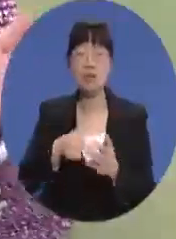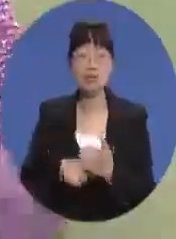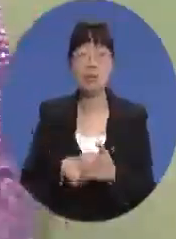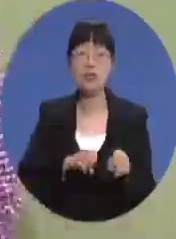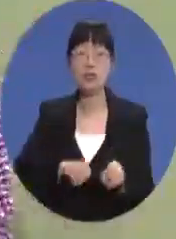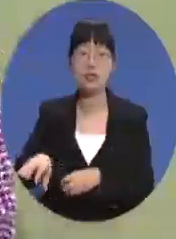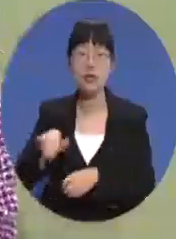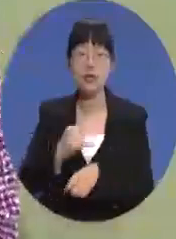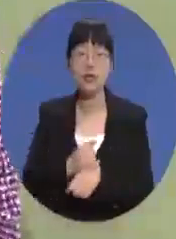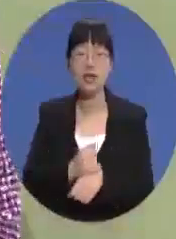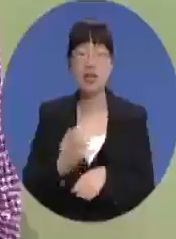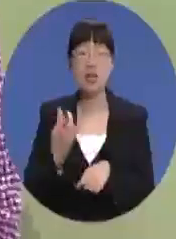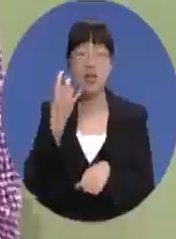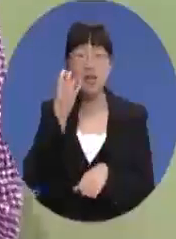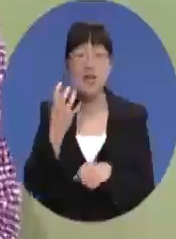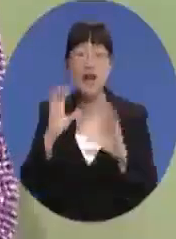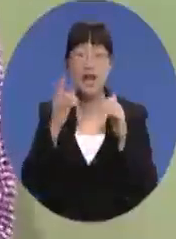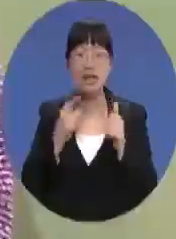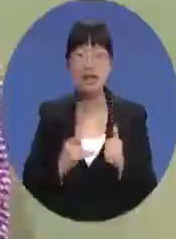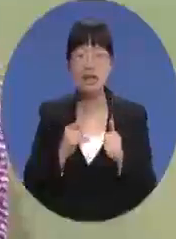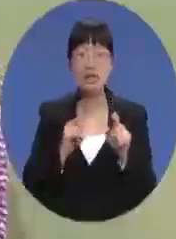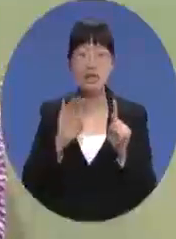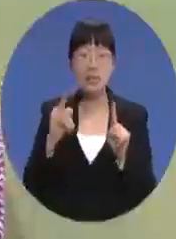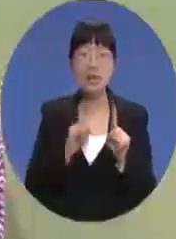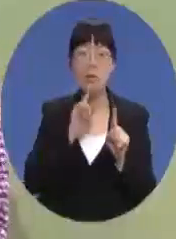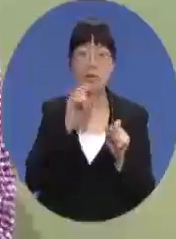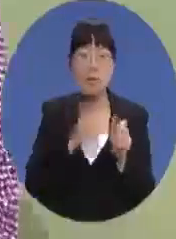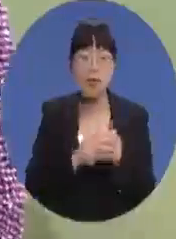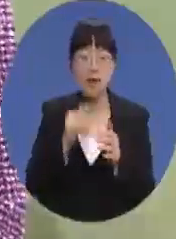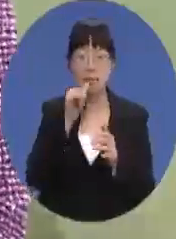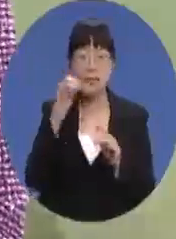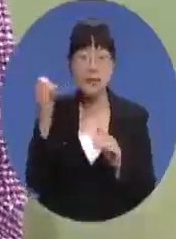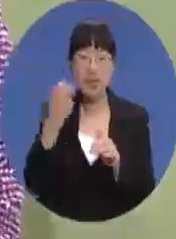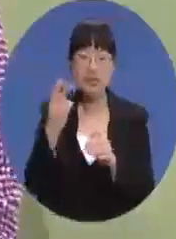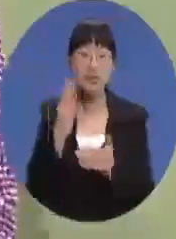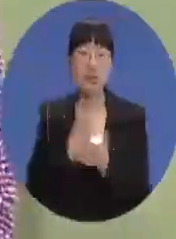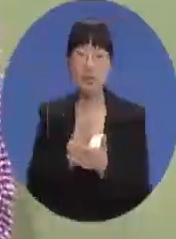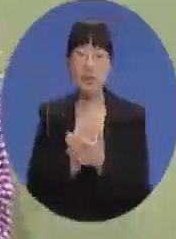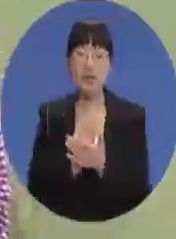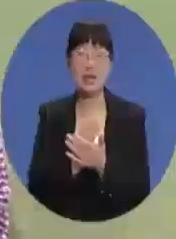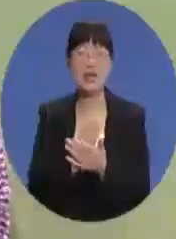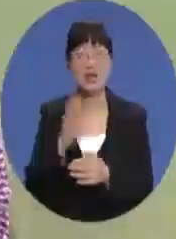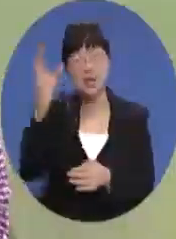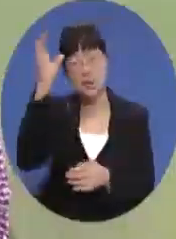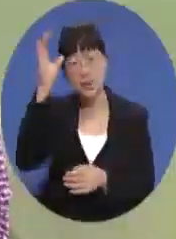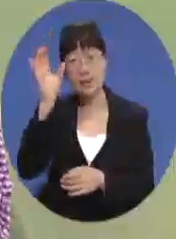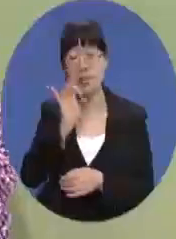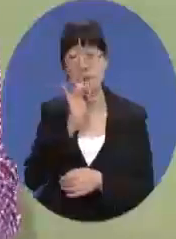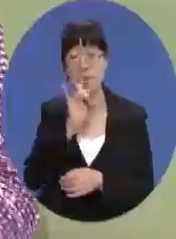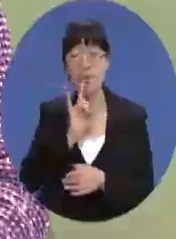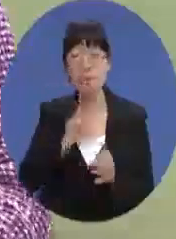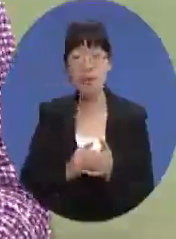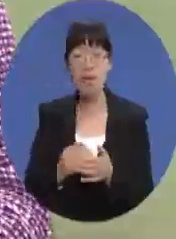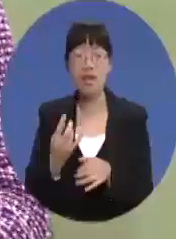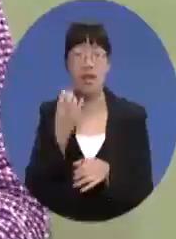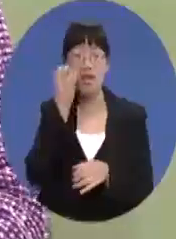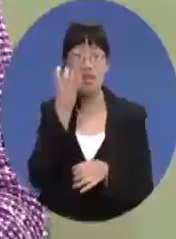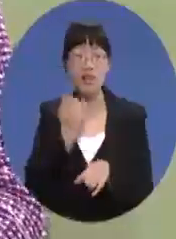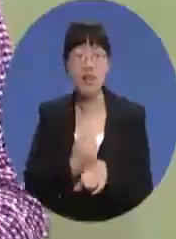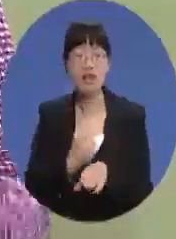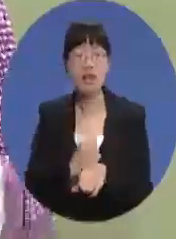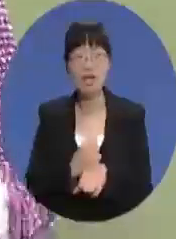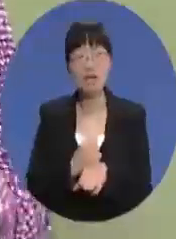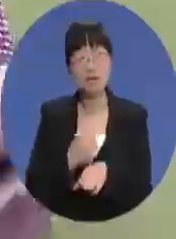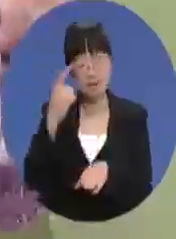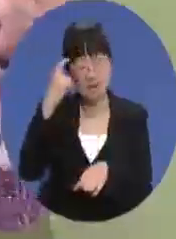돼요. 24개월 아이한테 너 한번 얘기했어. 다신 그러지 마. 그래서 얘가 아니죠. 싹 고칠 네. 거를 기대하시면 안 되세요. 그 24개월은